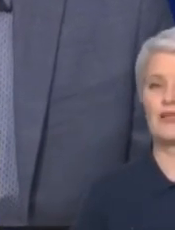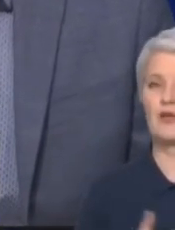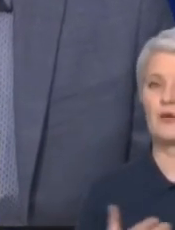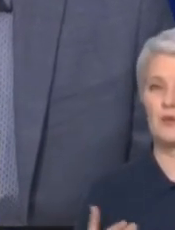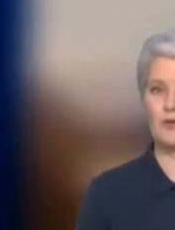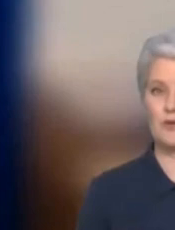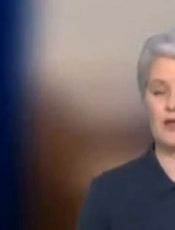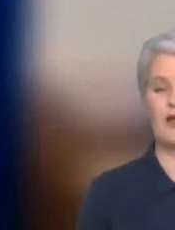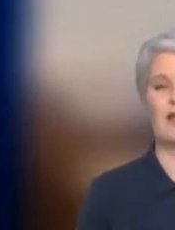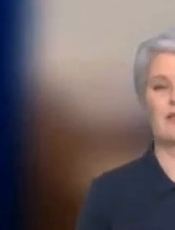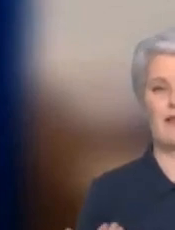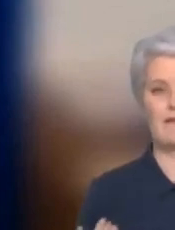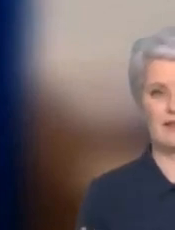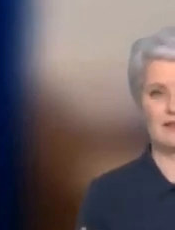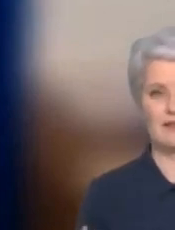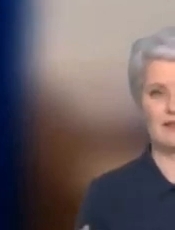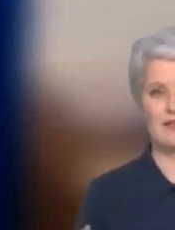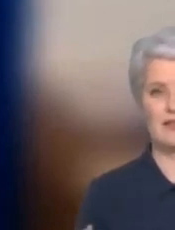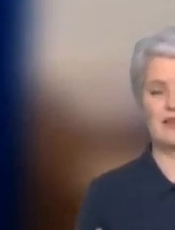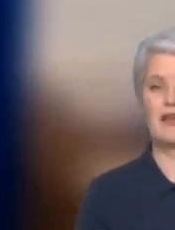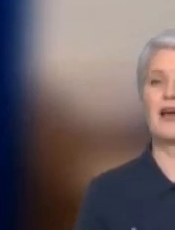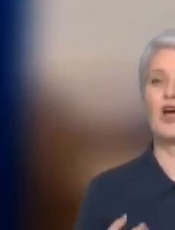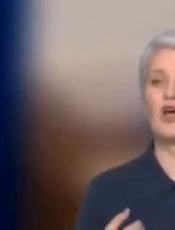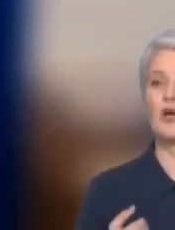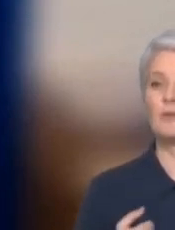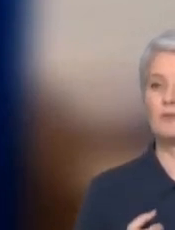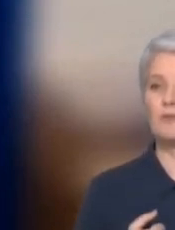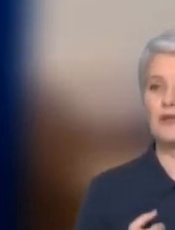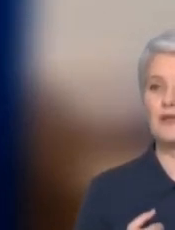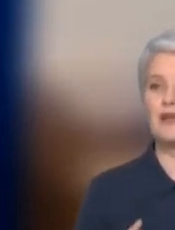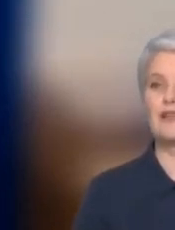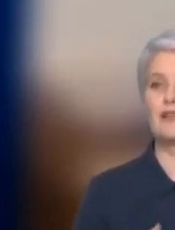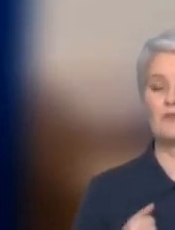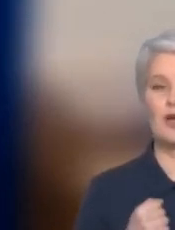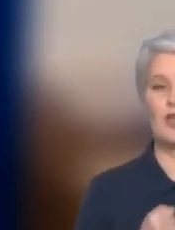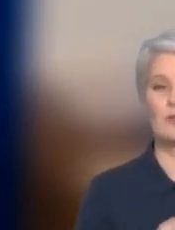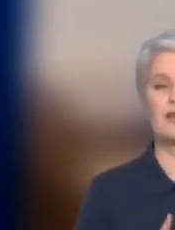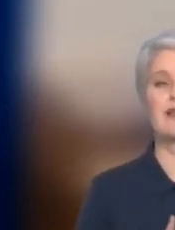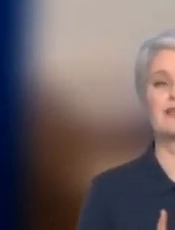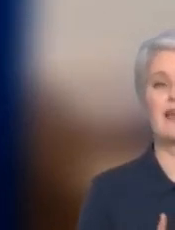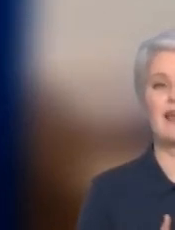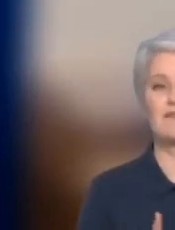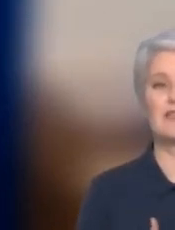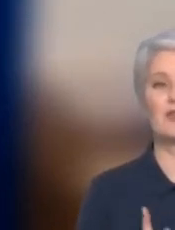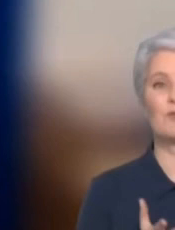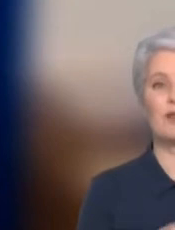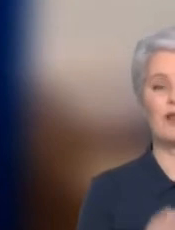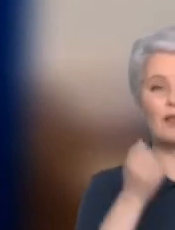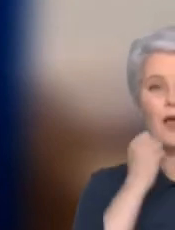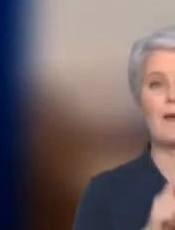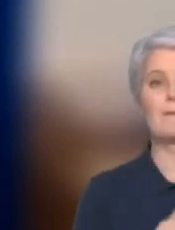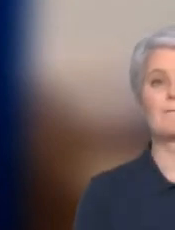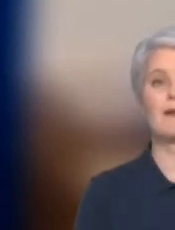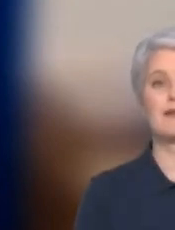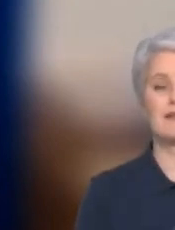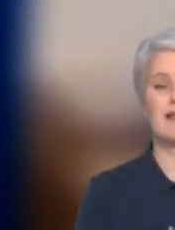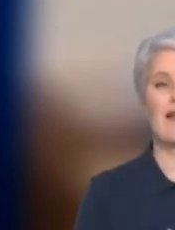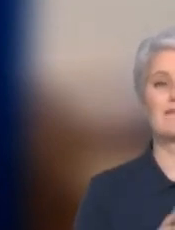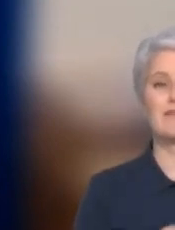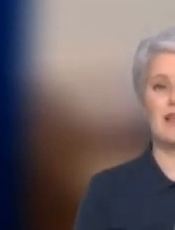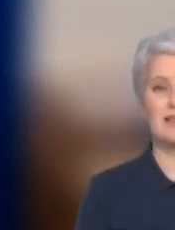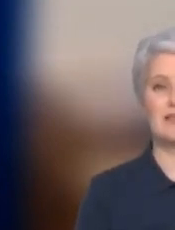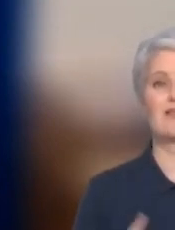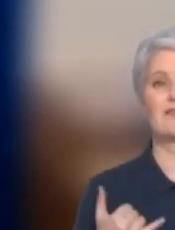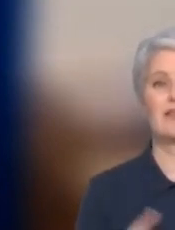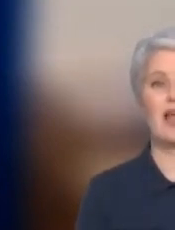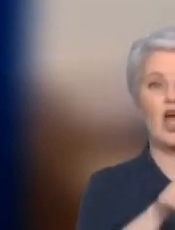давайте. Отже, ми намагаємося робити сервіси, зокрема по сплаті пенсійних внесків для людей, більш зручними